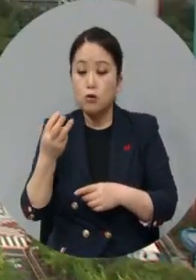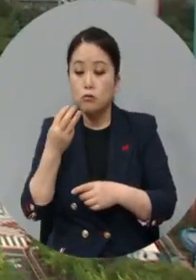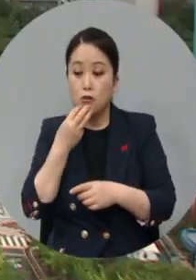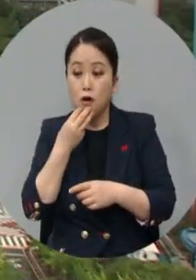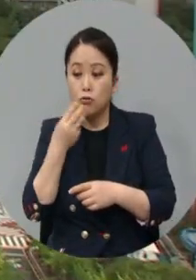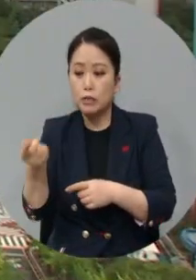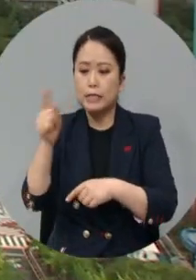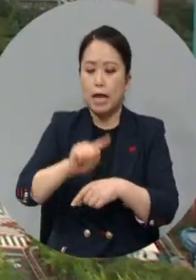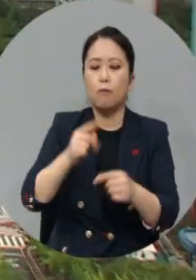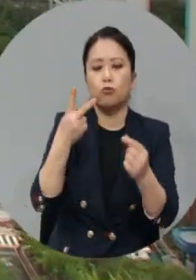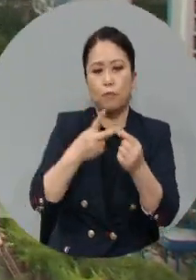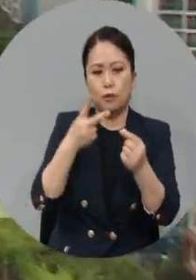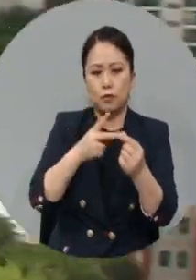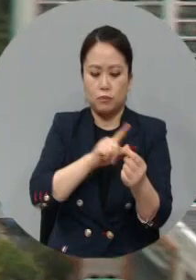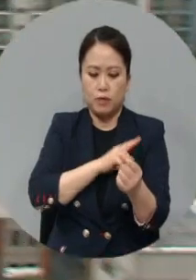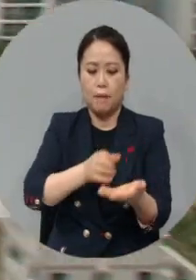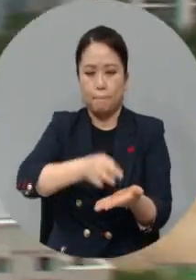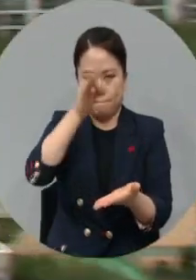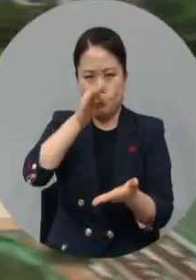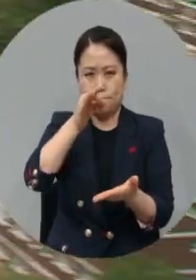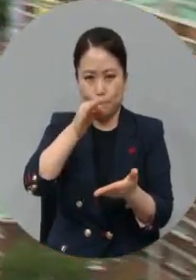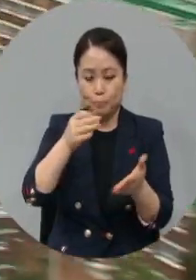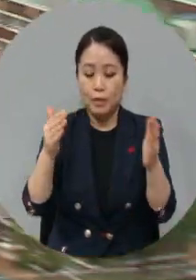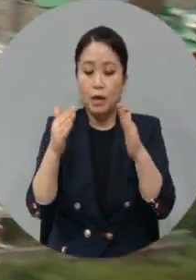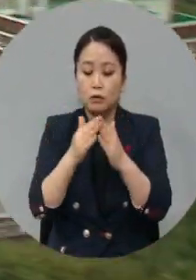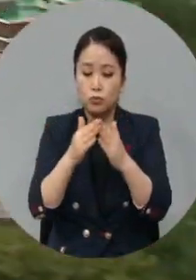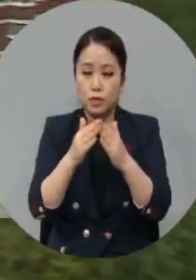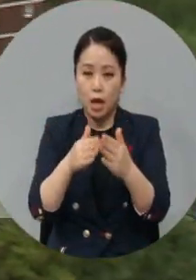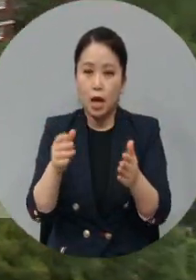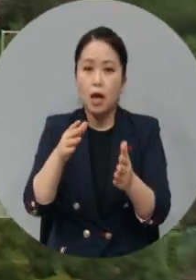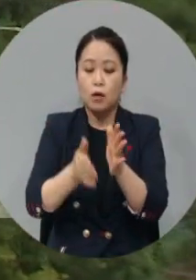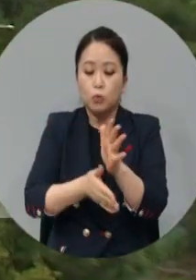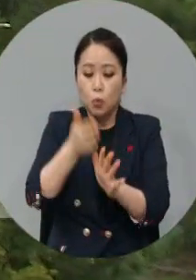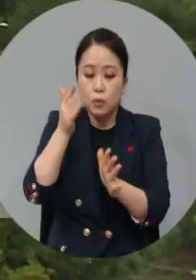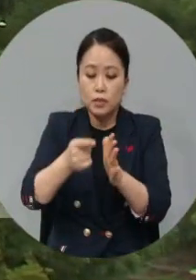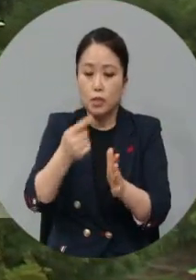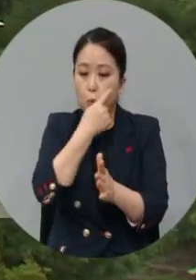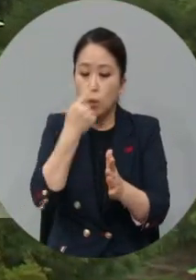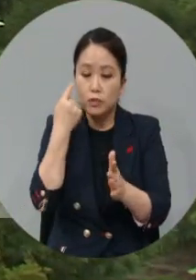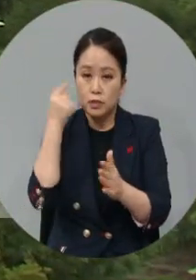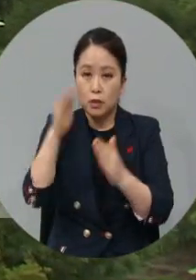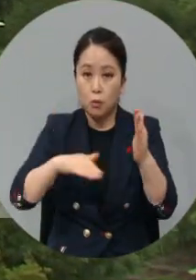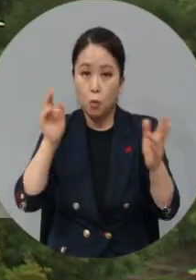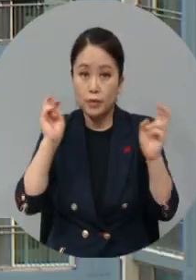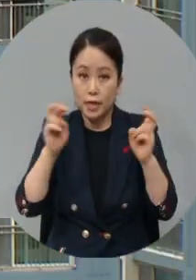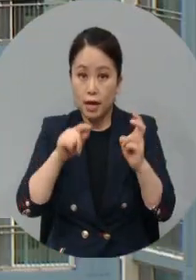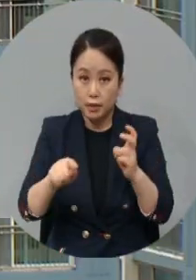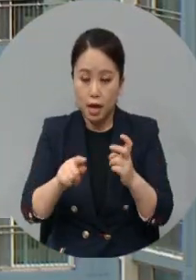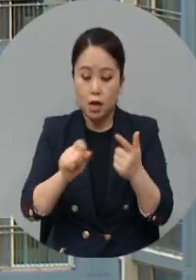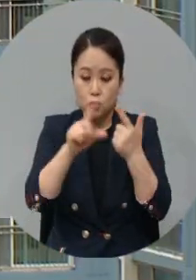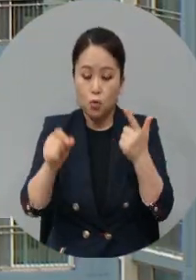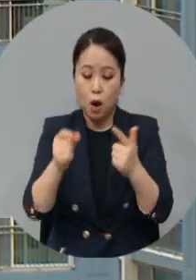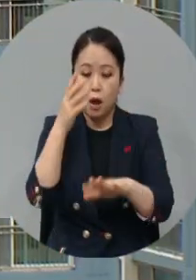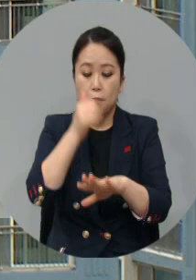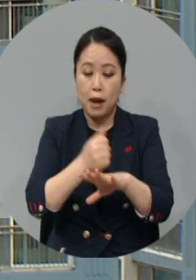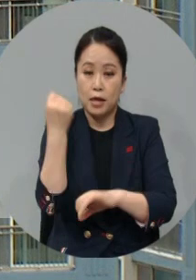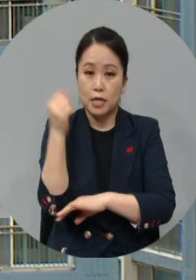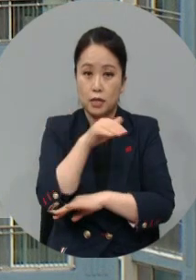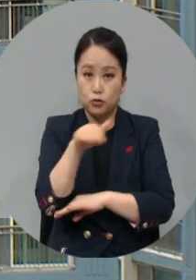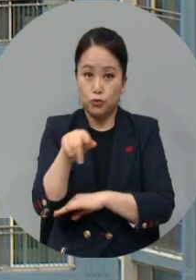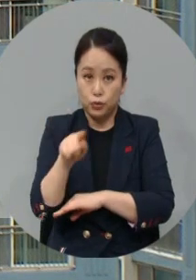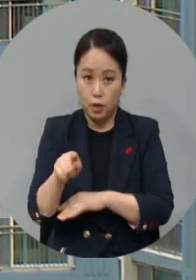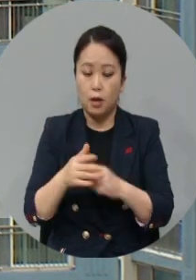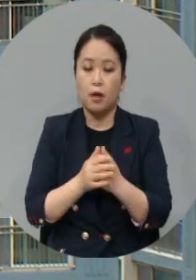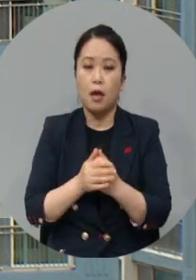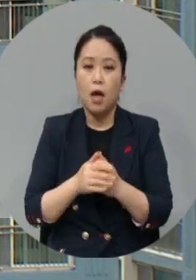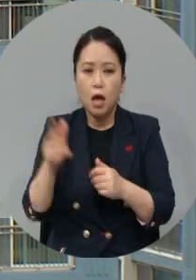번째로 높은 것으로 나타났습니다 주택 도지보증공사의 2023년 6월말 기준 민간 아파트 분양가격 동향에